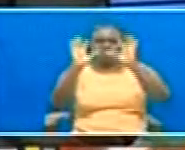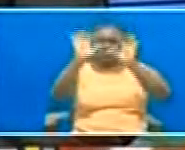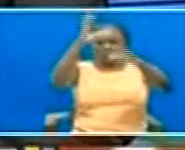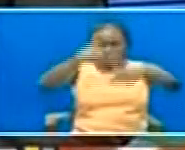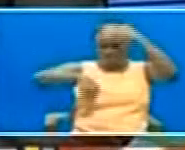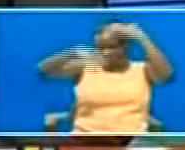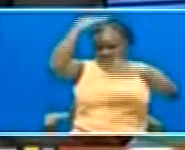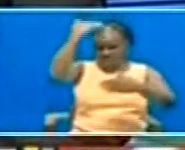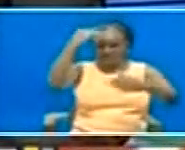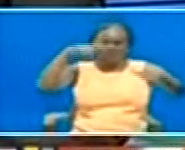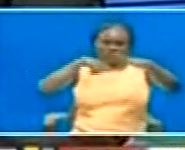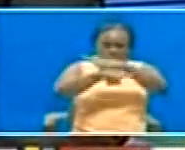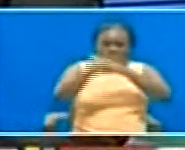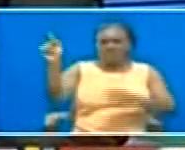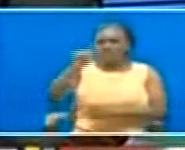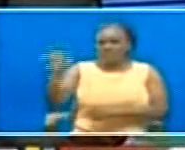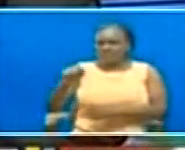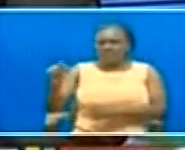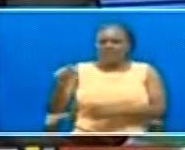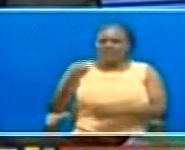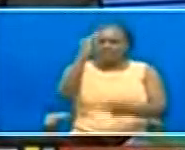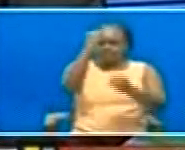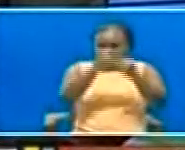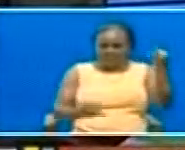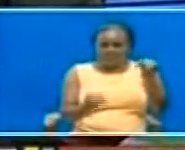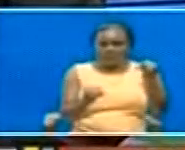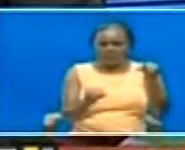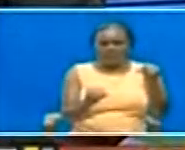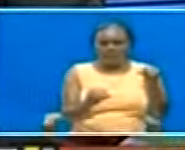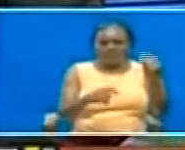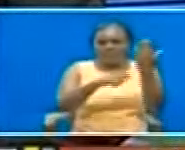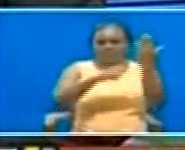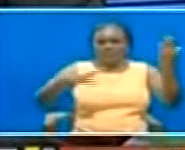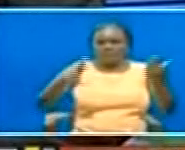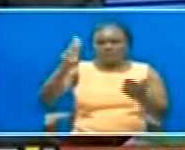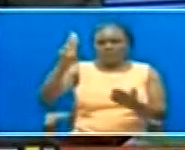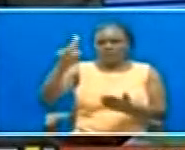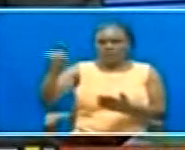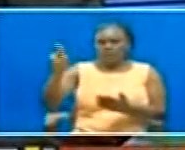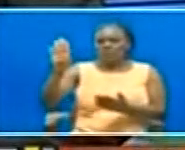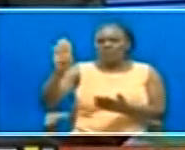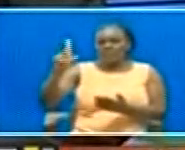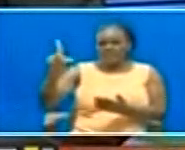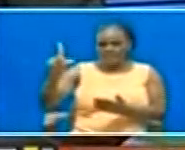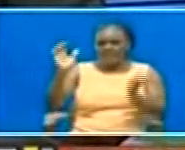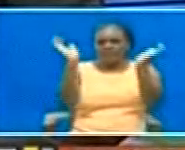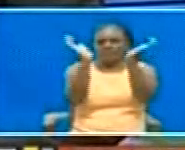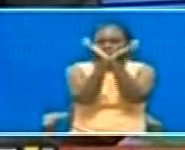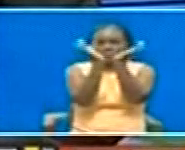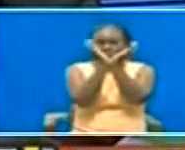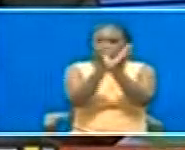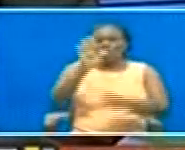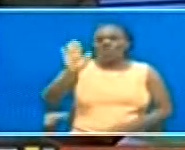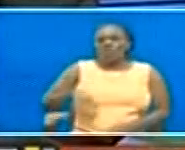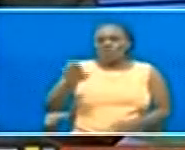vikuu. Timu hiyo ilaza Zitek katika finali za mashindano hayo maarufu kama Zubiel katika ukumbi wa Kasarani. Katika upande wa